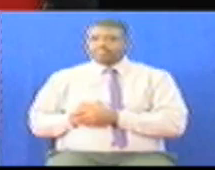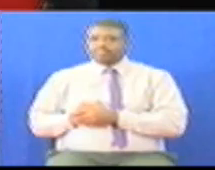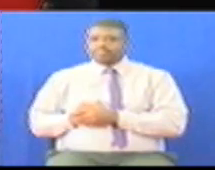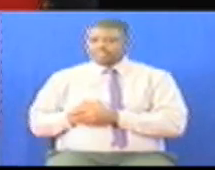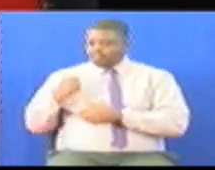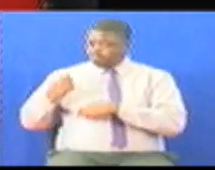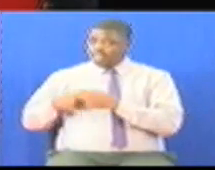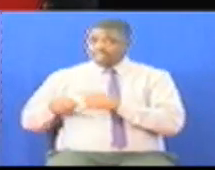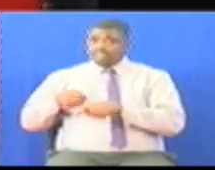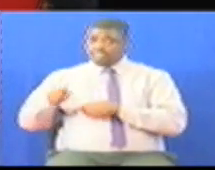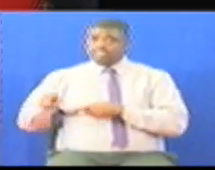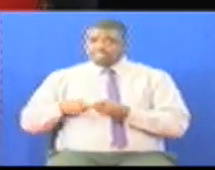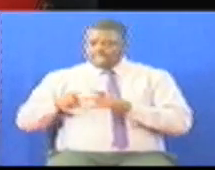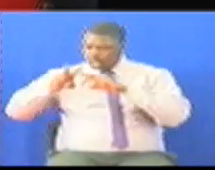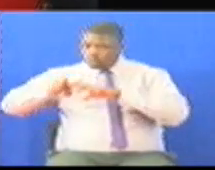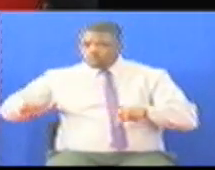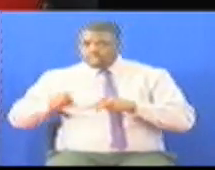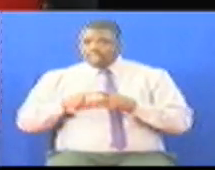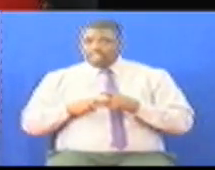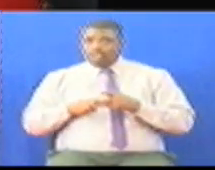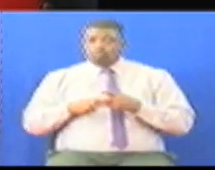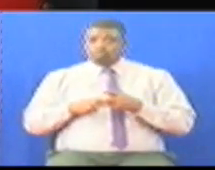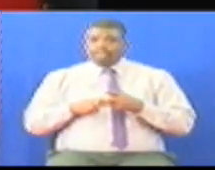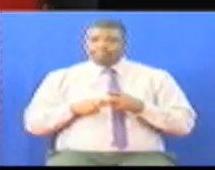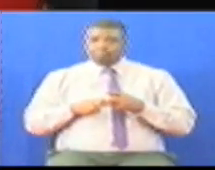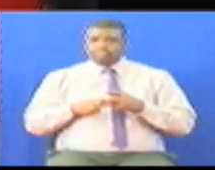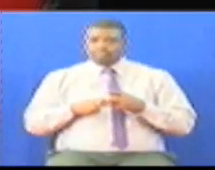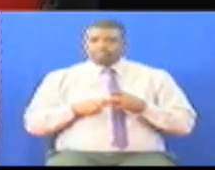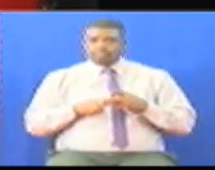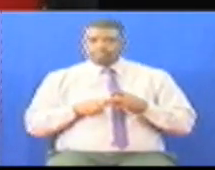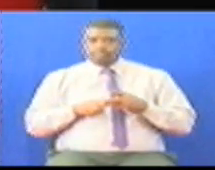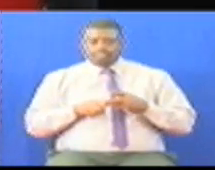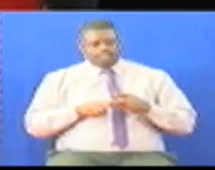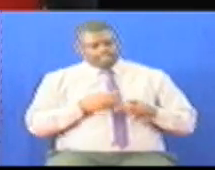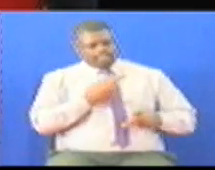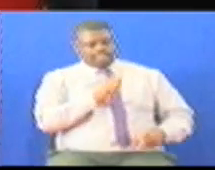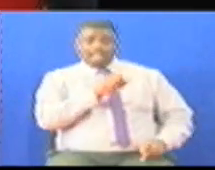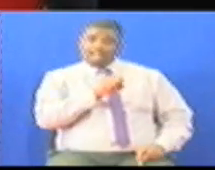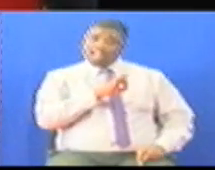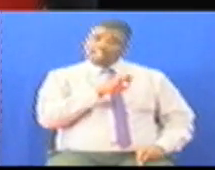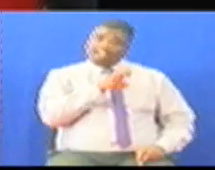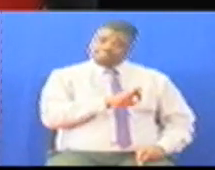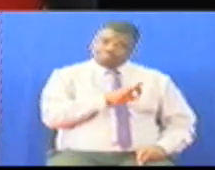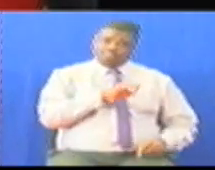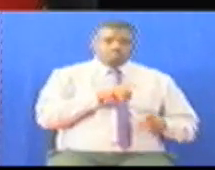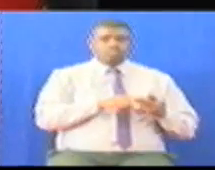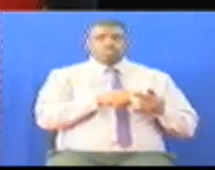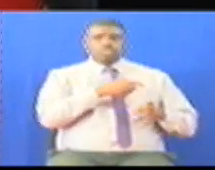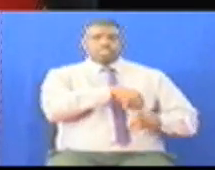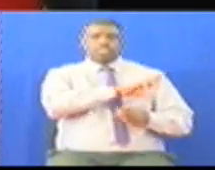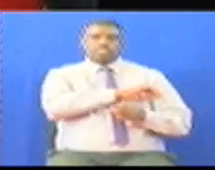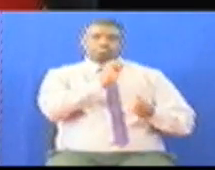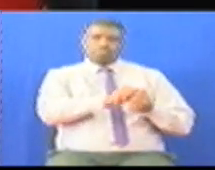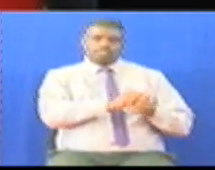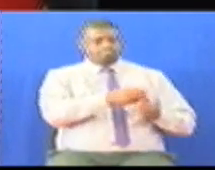maendeleo iliyotembelewa na kukaguliwa na kamati inahusu mfuko wa maendeleo ya jamii TASAF, mpango wa kurasimisha rasilimali na biashara